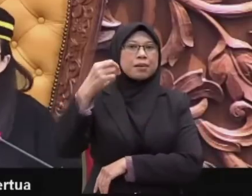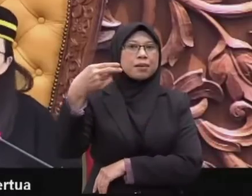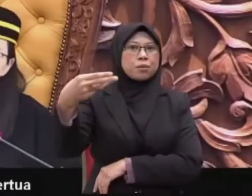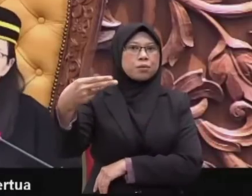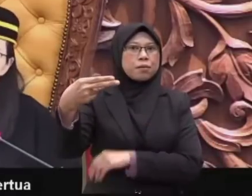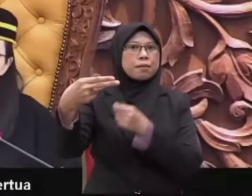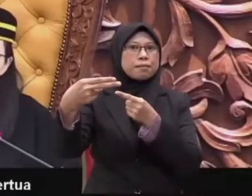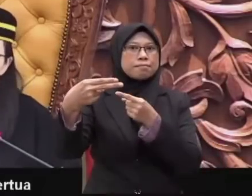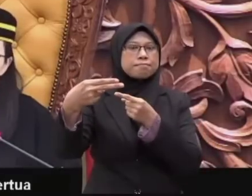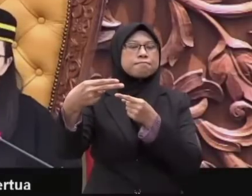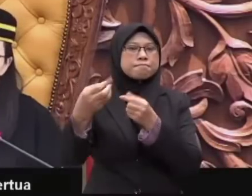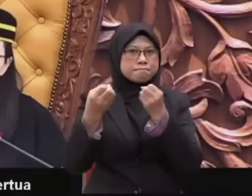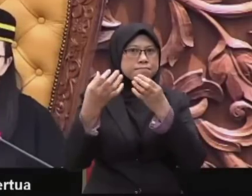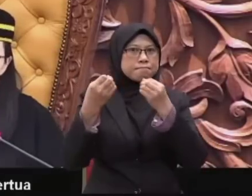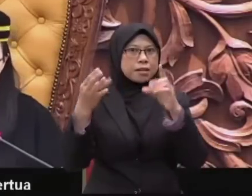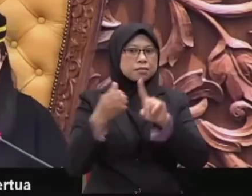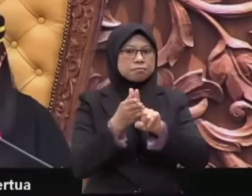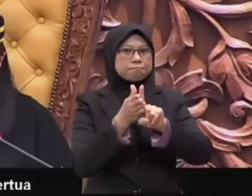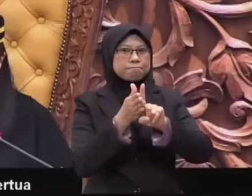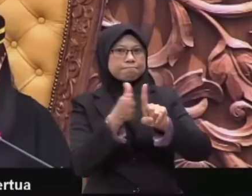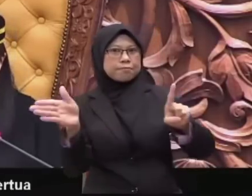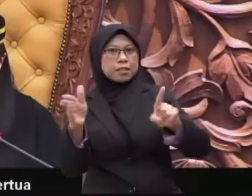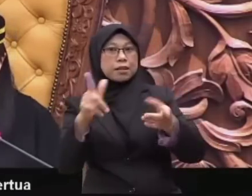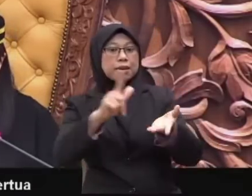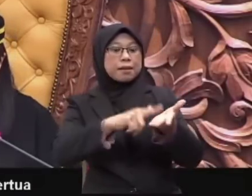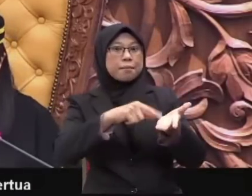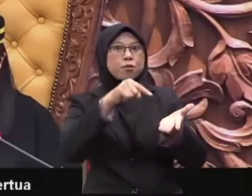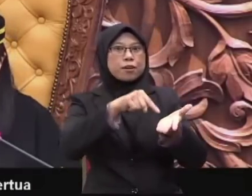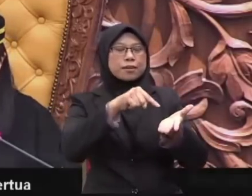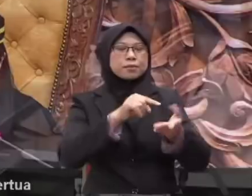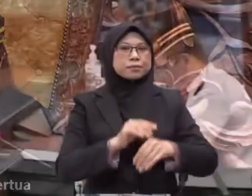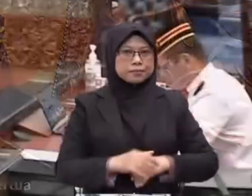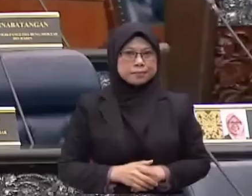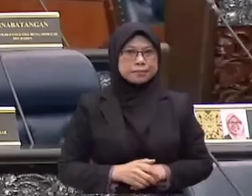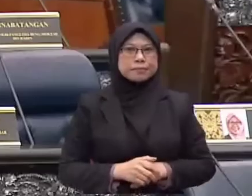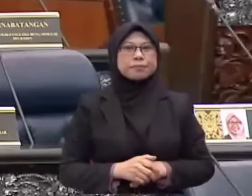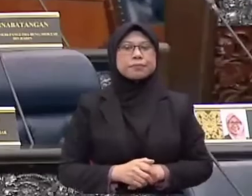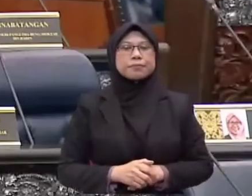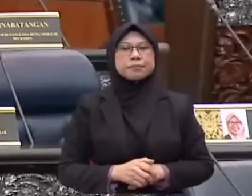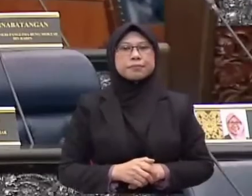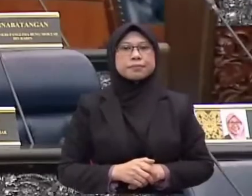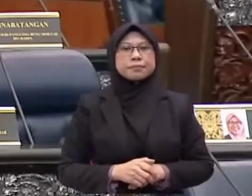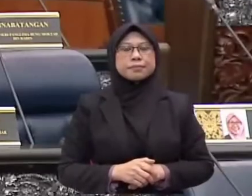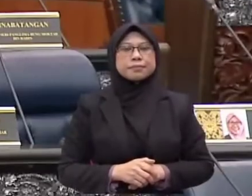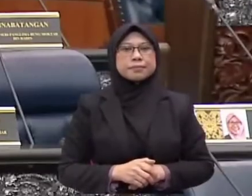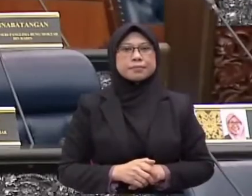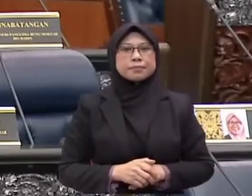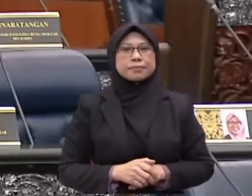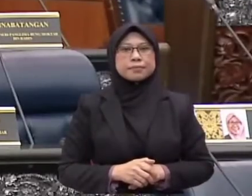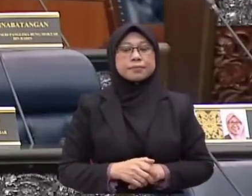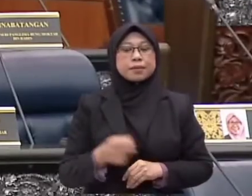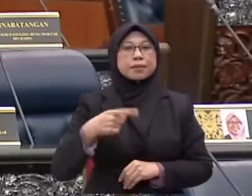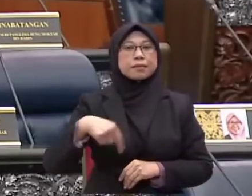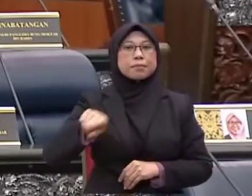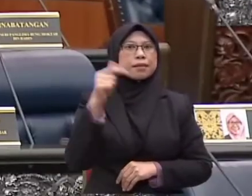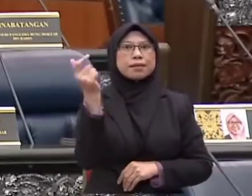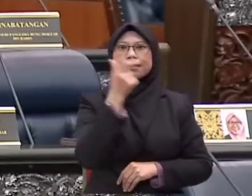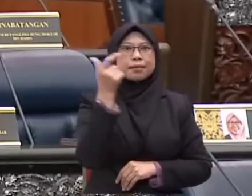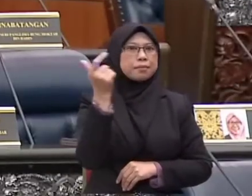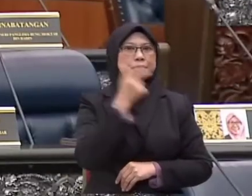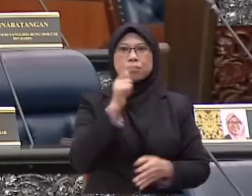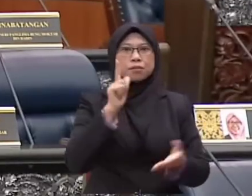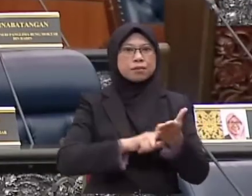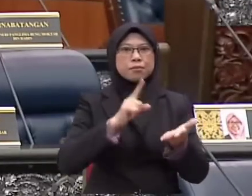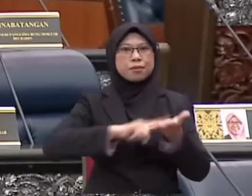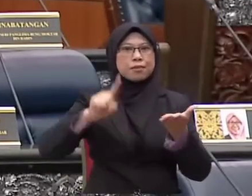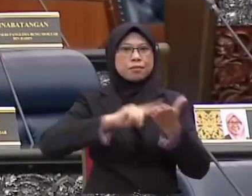banyak ketirisan dilaporkan dalam audit, laporan 77, itu 77.1C. Mereka Puan tidak mahu laporan